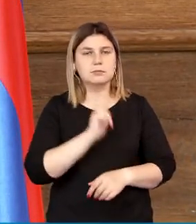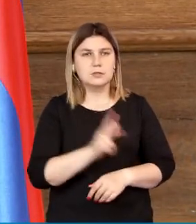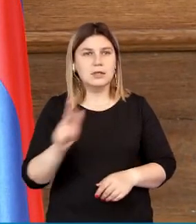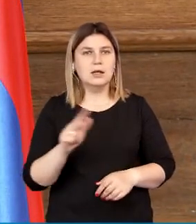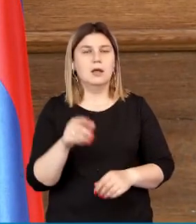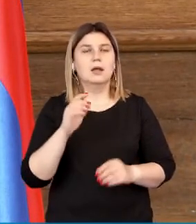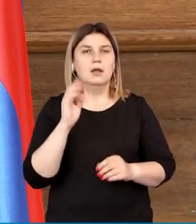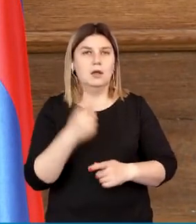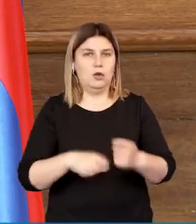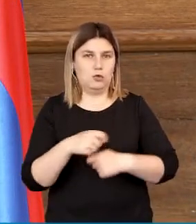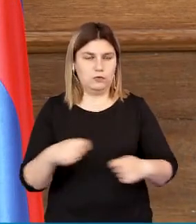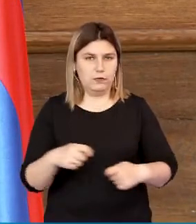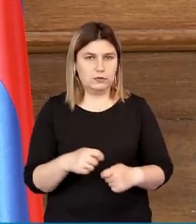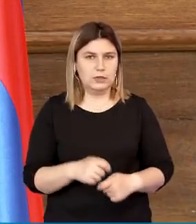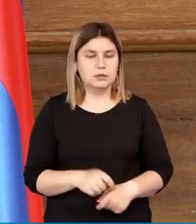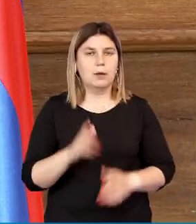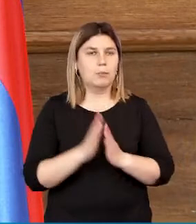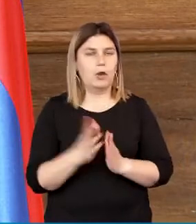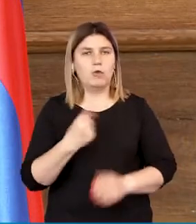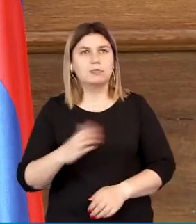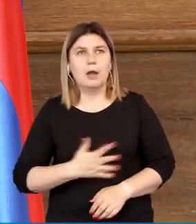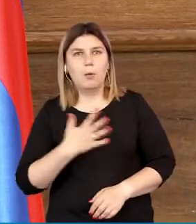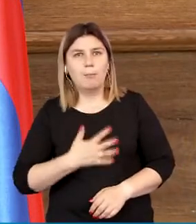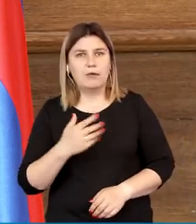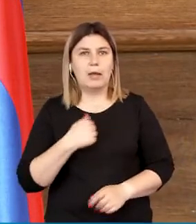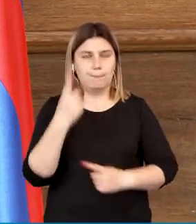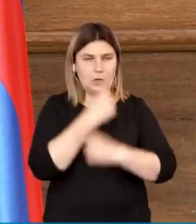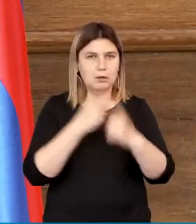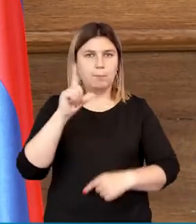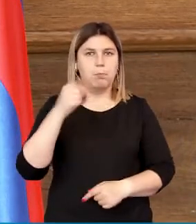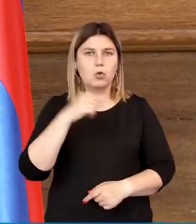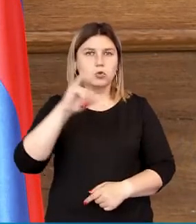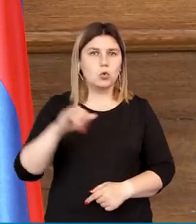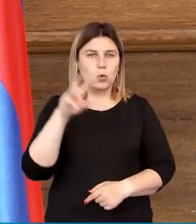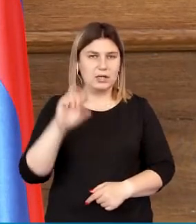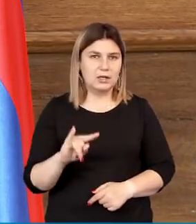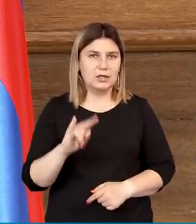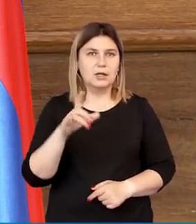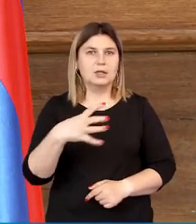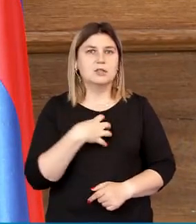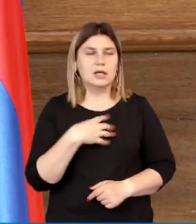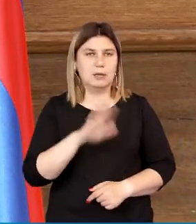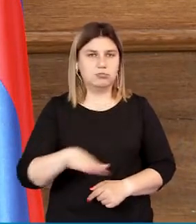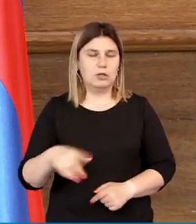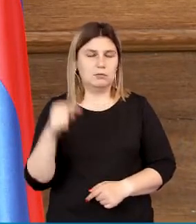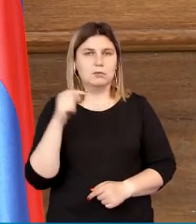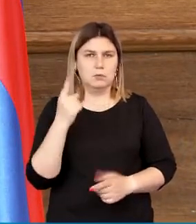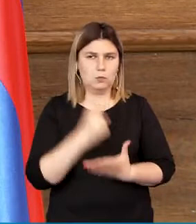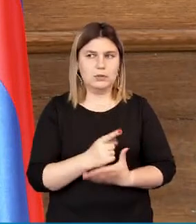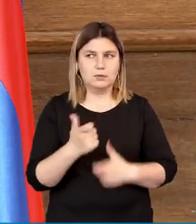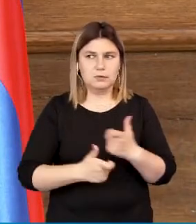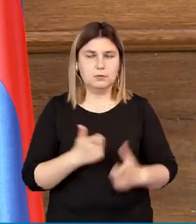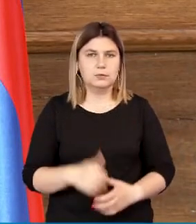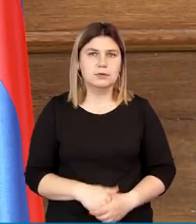placówki starali się rozwiązać. Więc proszę się o to nie obawiać. Mam nadzieję, że w Podjuchach również dyrekcja przedszkola sobie z tym doskonale poradzi.